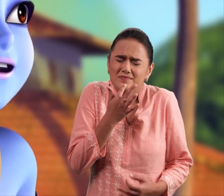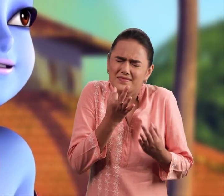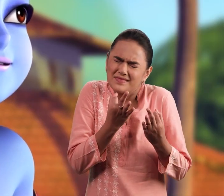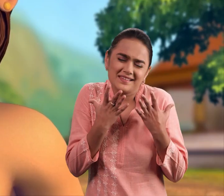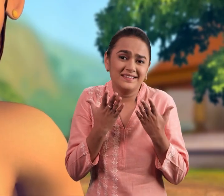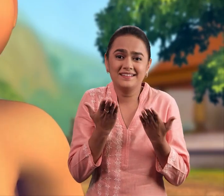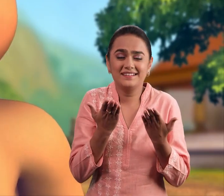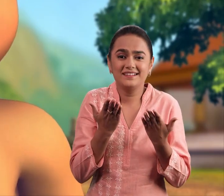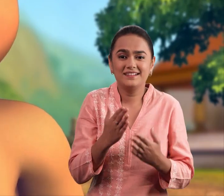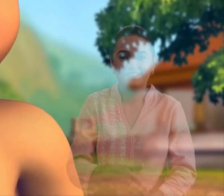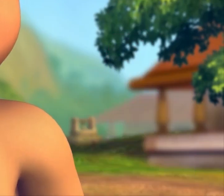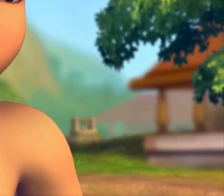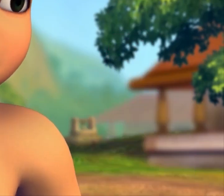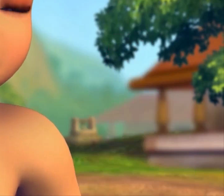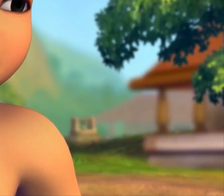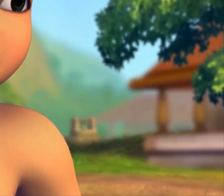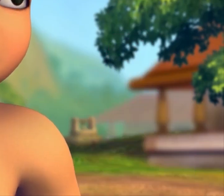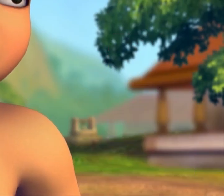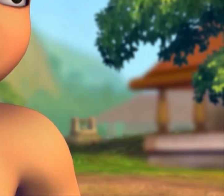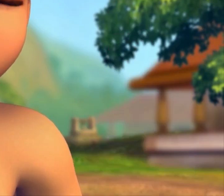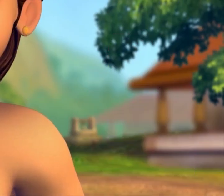बहुत ही स्वादिष्ट है।